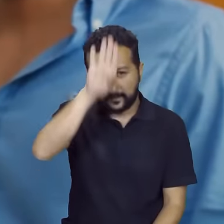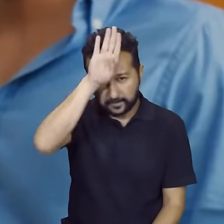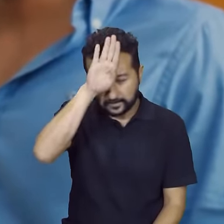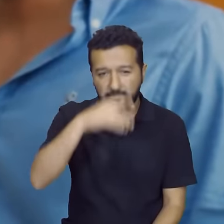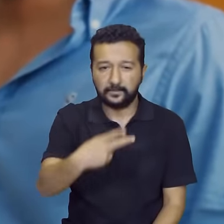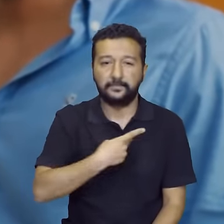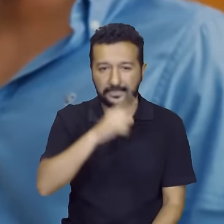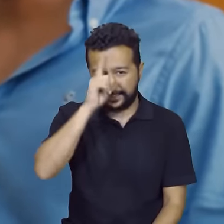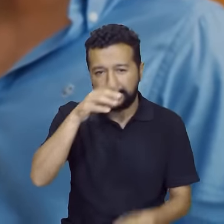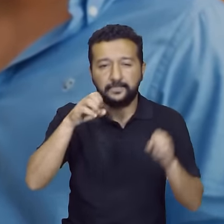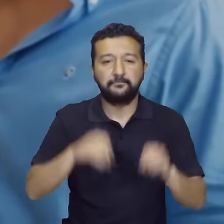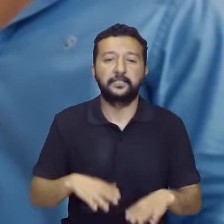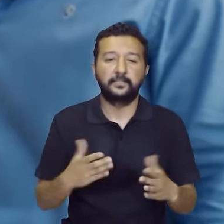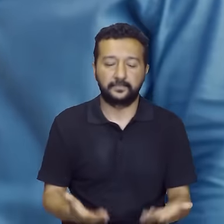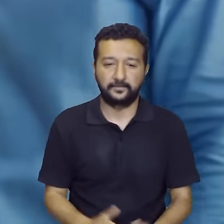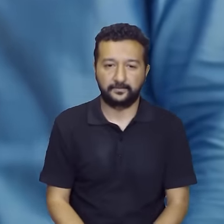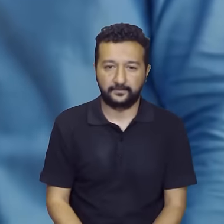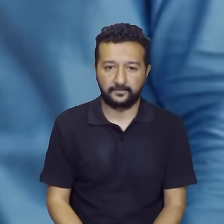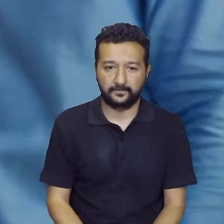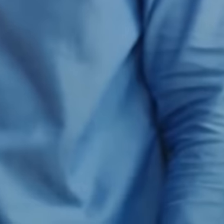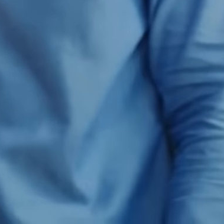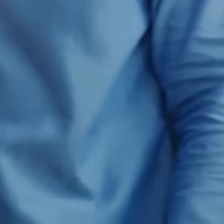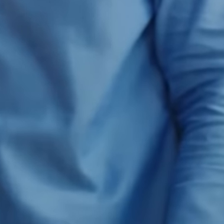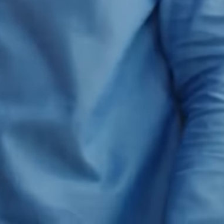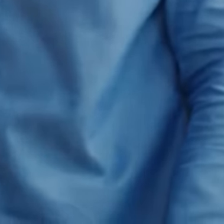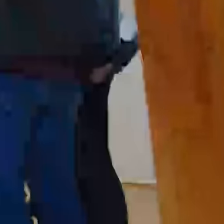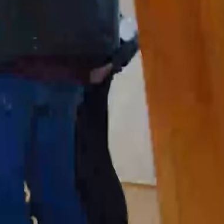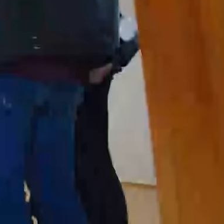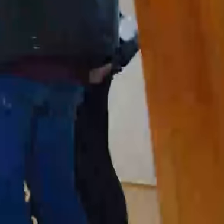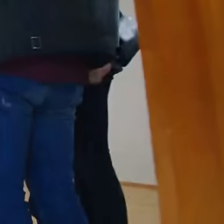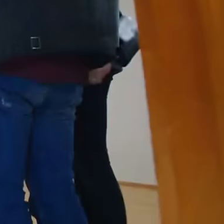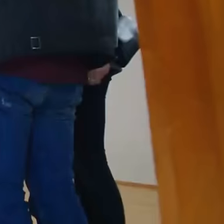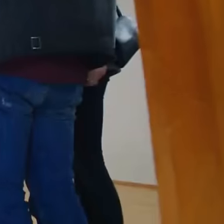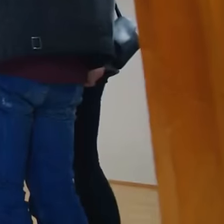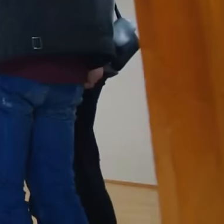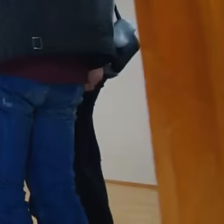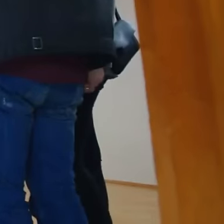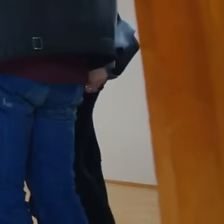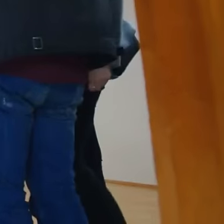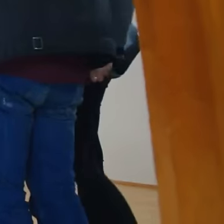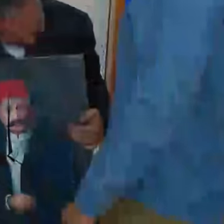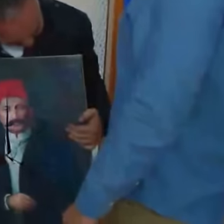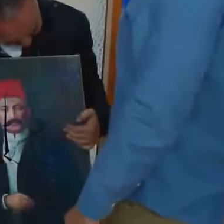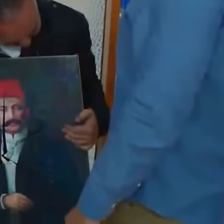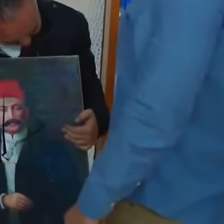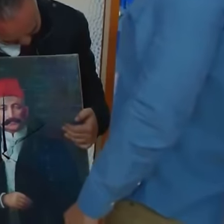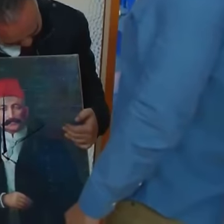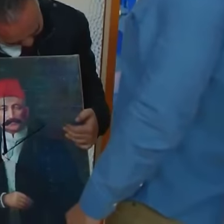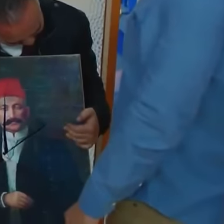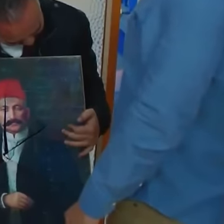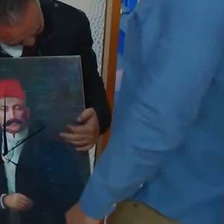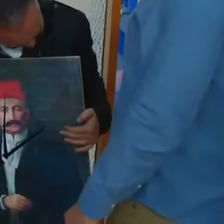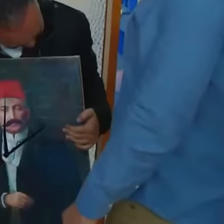Paşamla bizi yalnız bırak. Titreyen çenesini tablonun çerçevesine yaslayıp boynunu büktü. Itırlar şaşkın